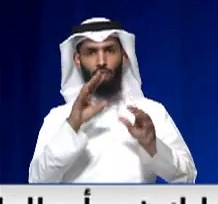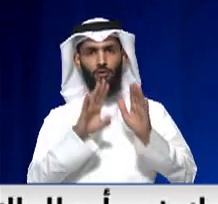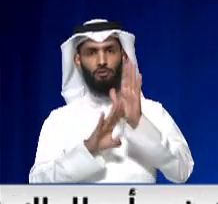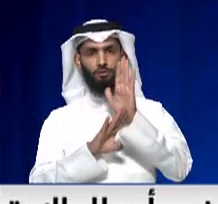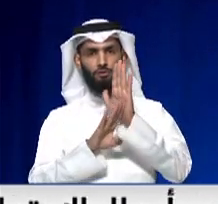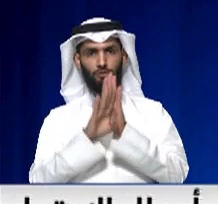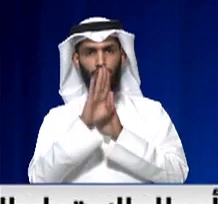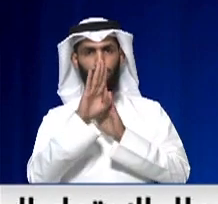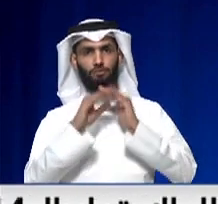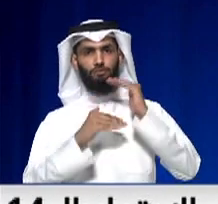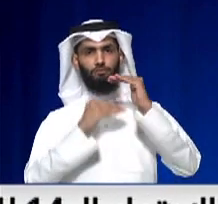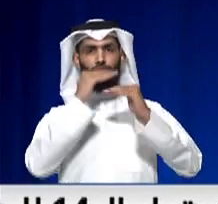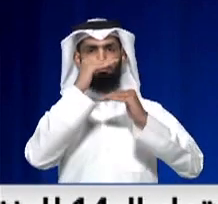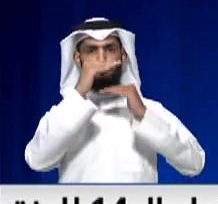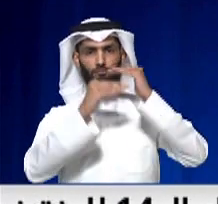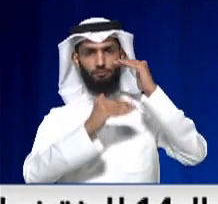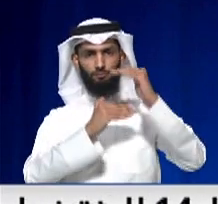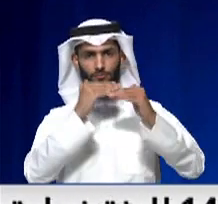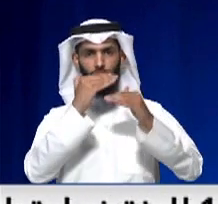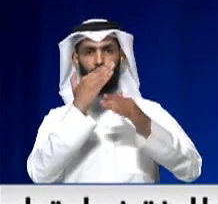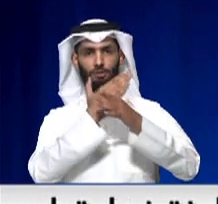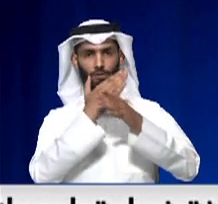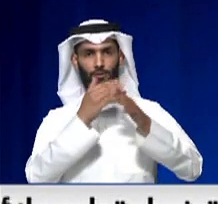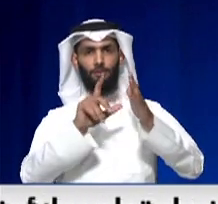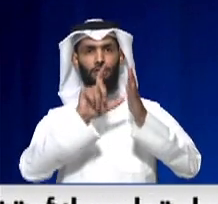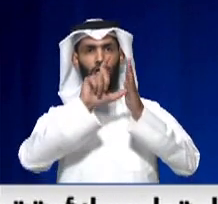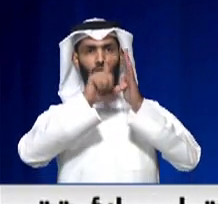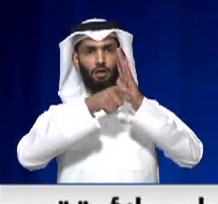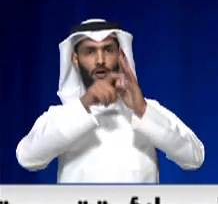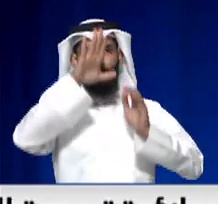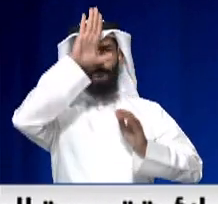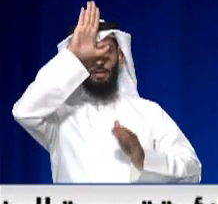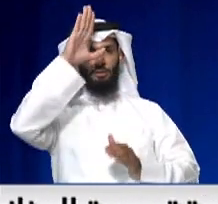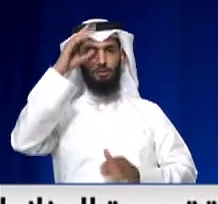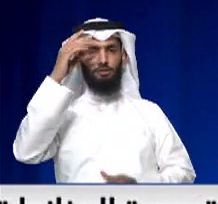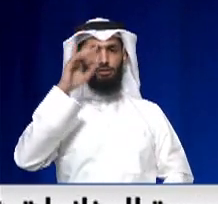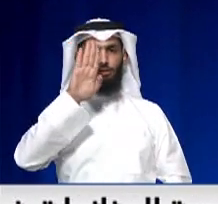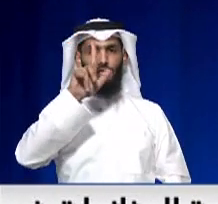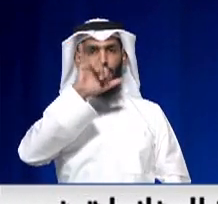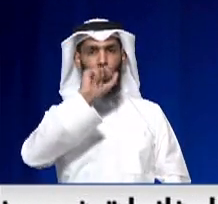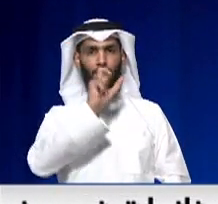في ظل القياده الحكيمه لخادم الحرمين